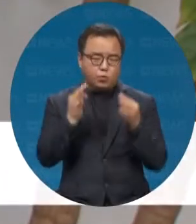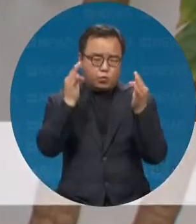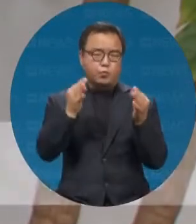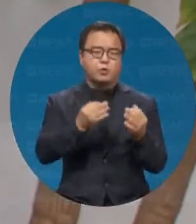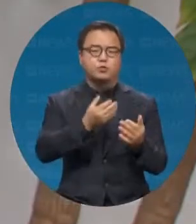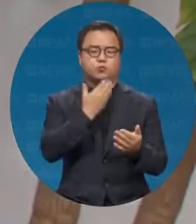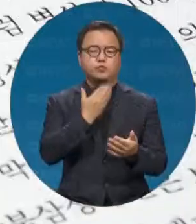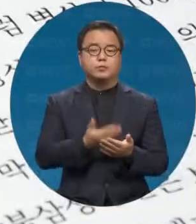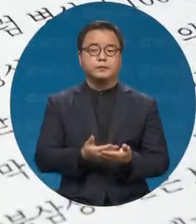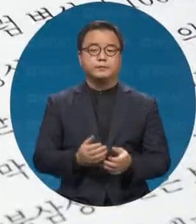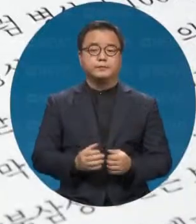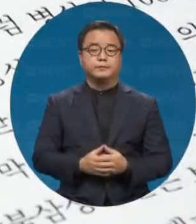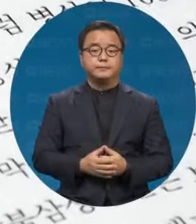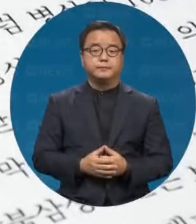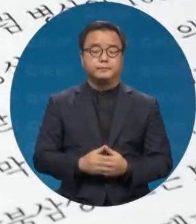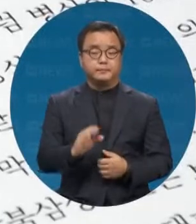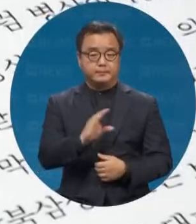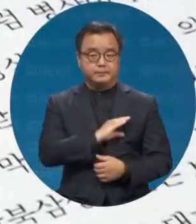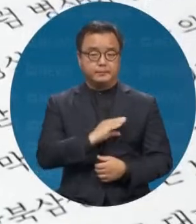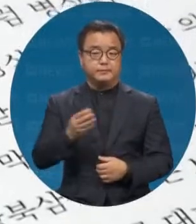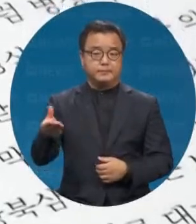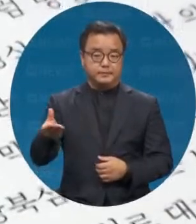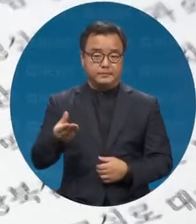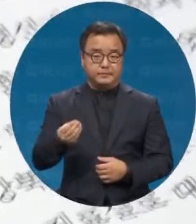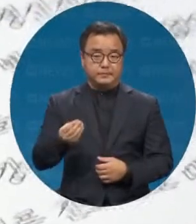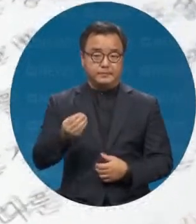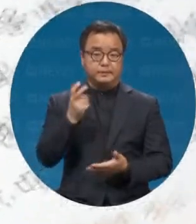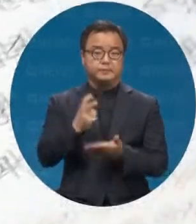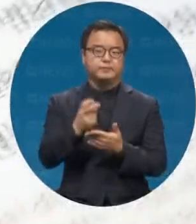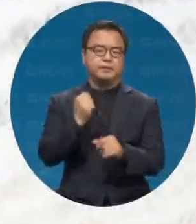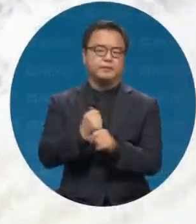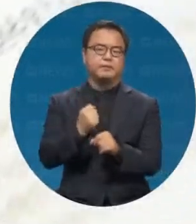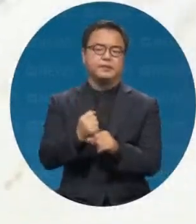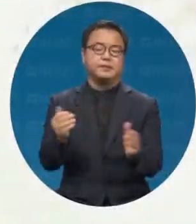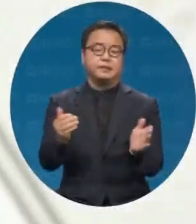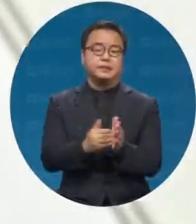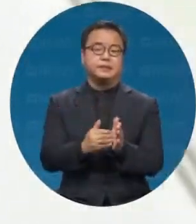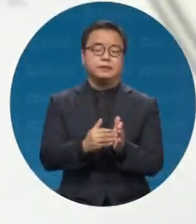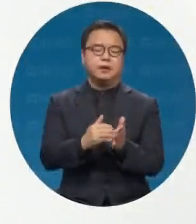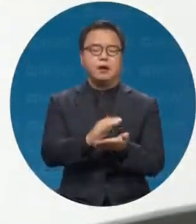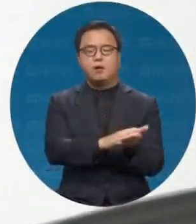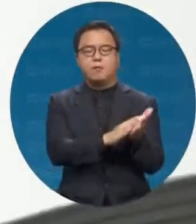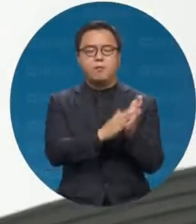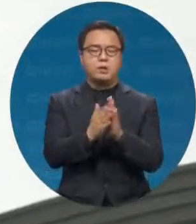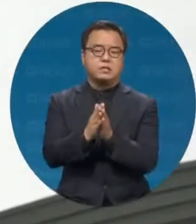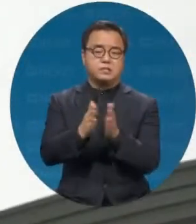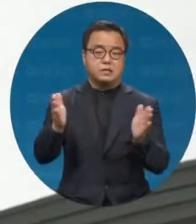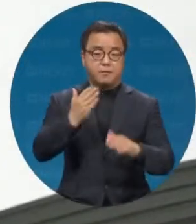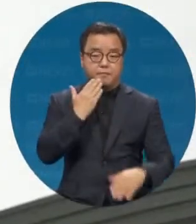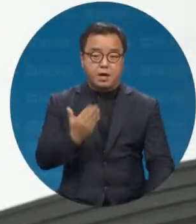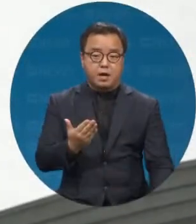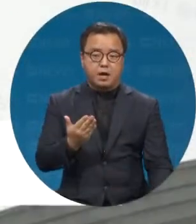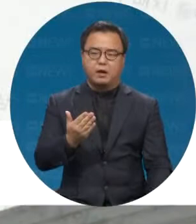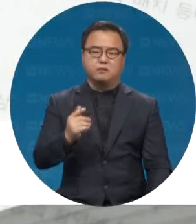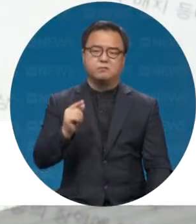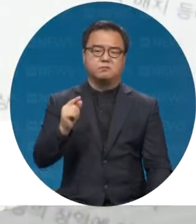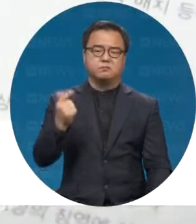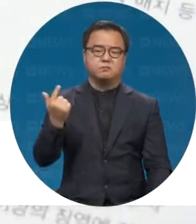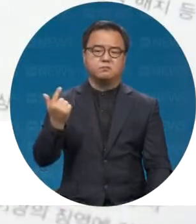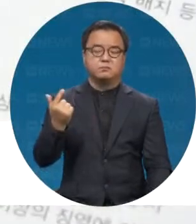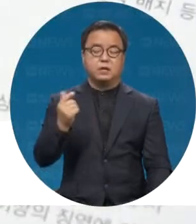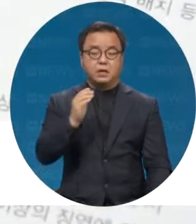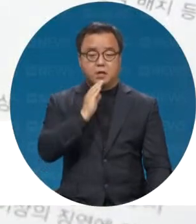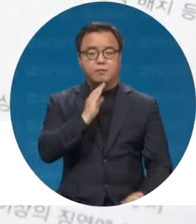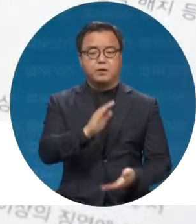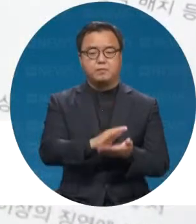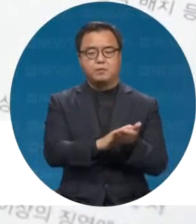됩니다. 이름을 딴 법이 만들어진다고 해서 바로 변화가 일어나는 것은 아닙니다. 물론 그 변화들이